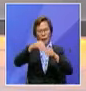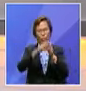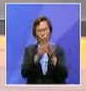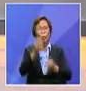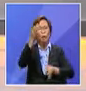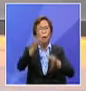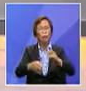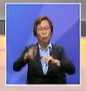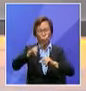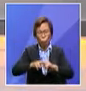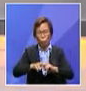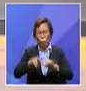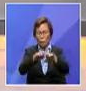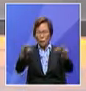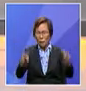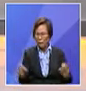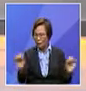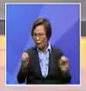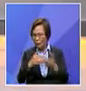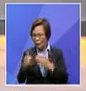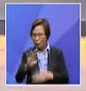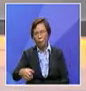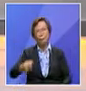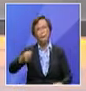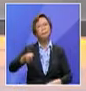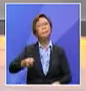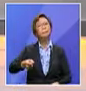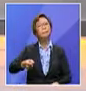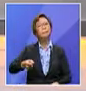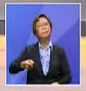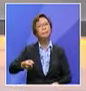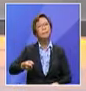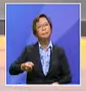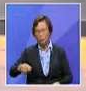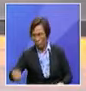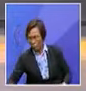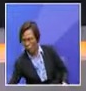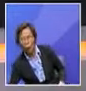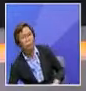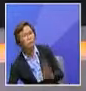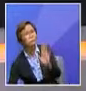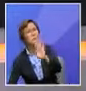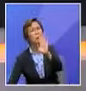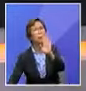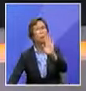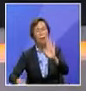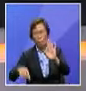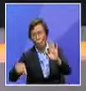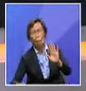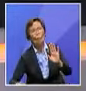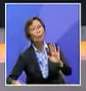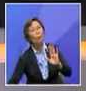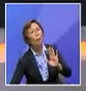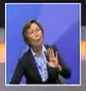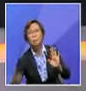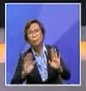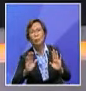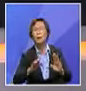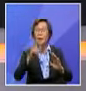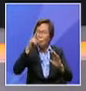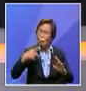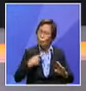pegang. Tak boleh letak di sini. Tentulah tak boleh letak di bawah. Sebab you tidak memuliakan Tuanku Agong atau Tuanku